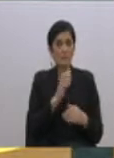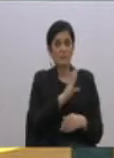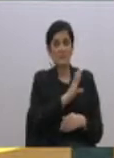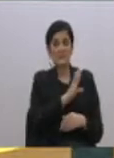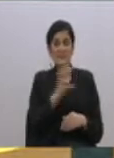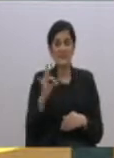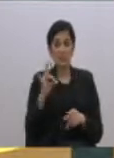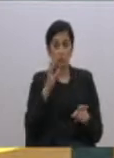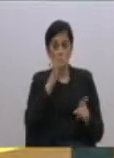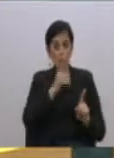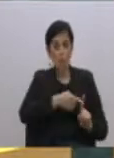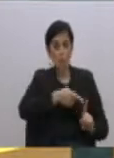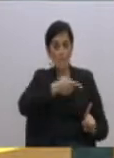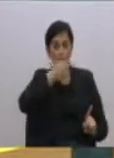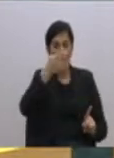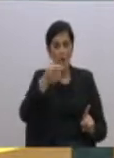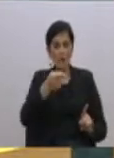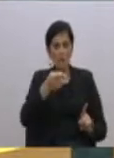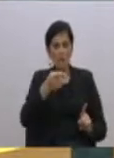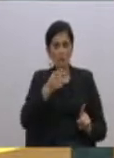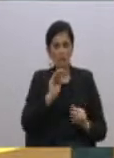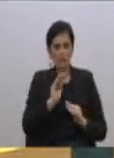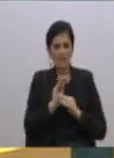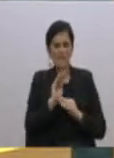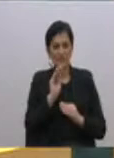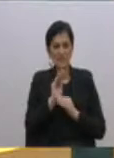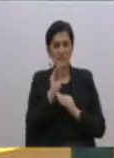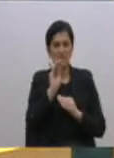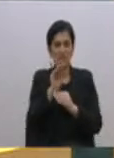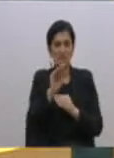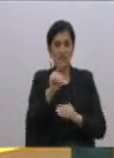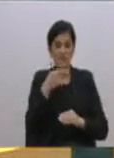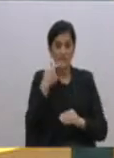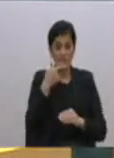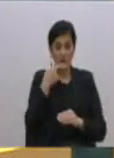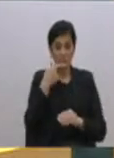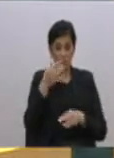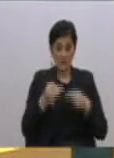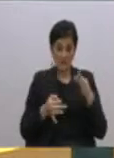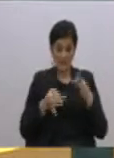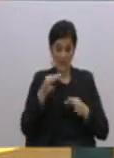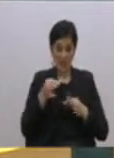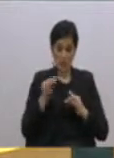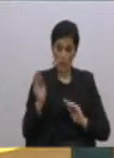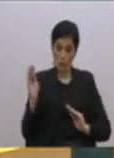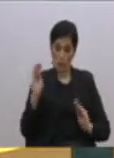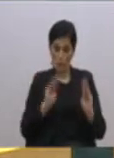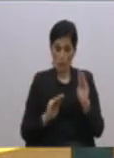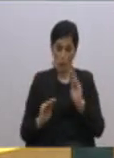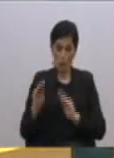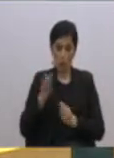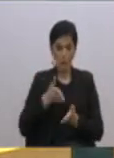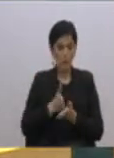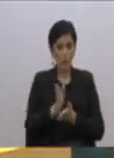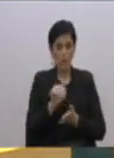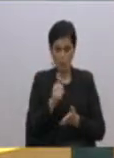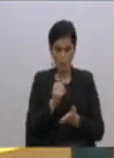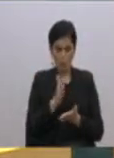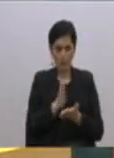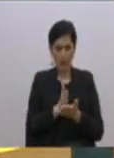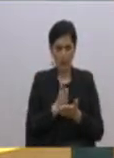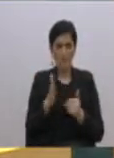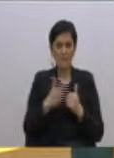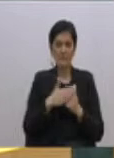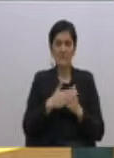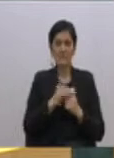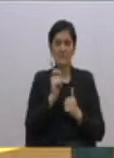mere, sul zrdit. Da, ta nu am văzut rău, sa sa martor, principii, noți hoba, cu ala peri se tiu, iar rogorit sa aris. Sa gele bide,